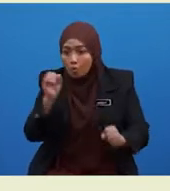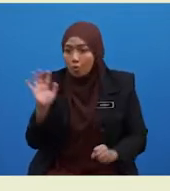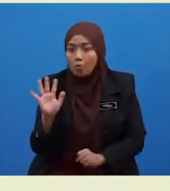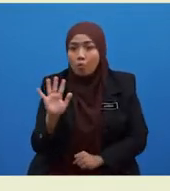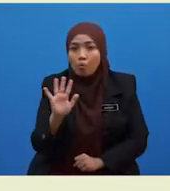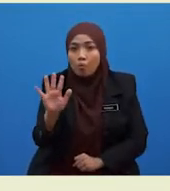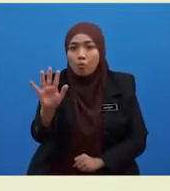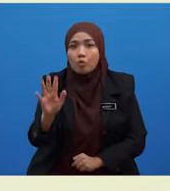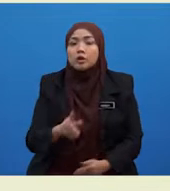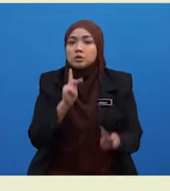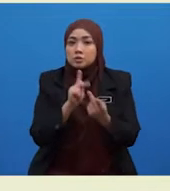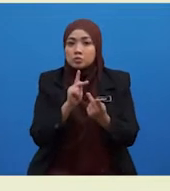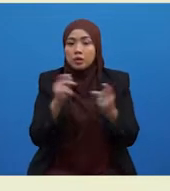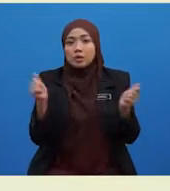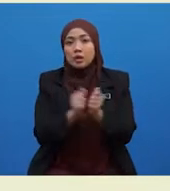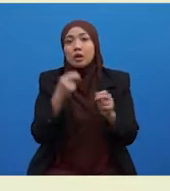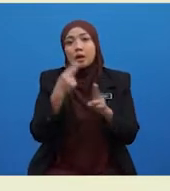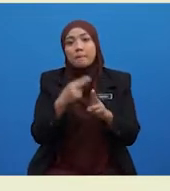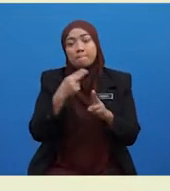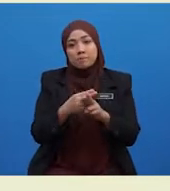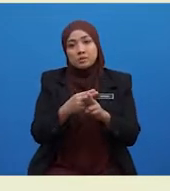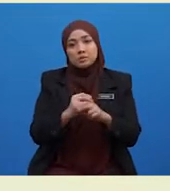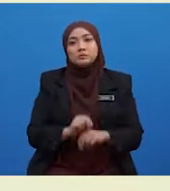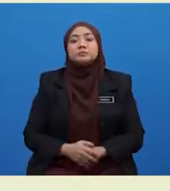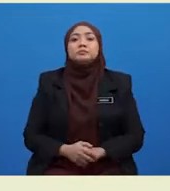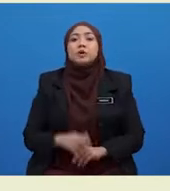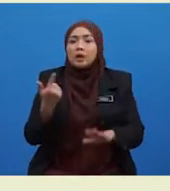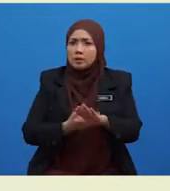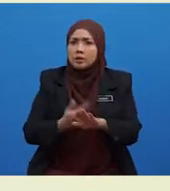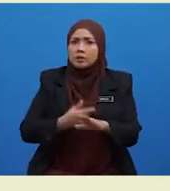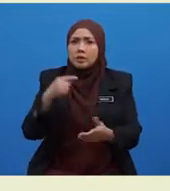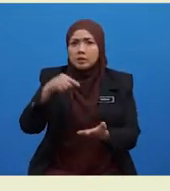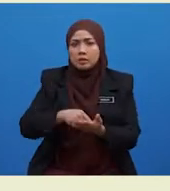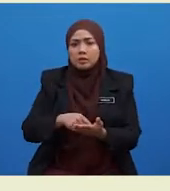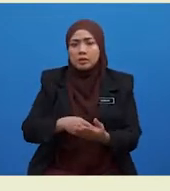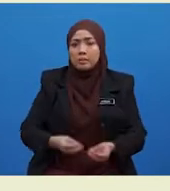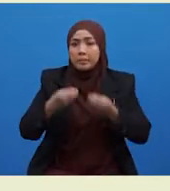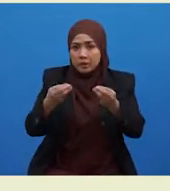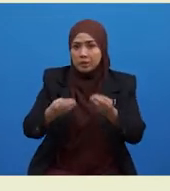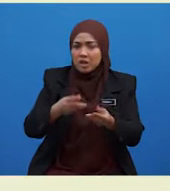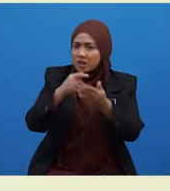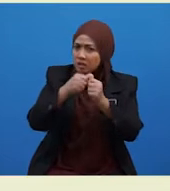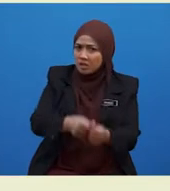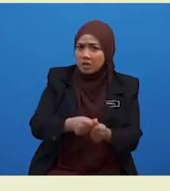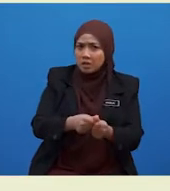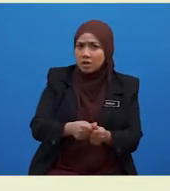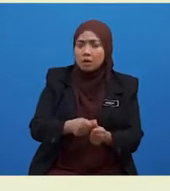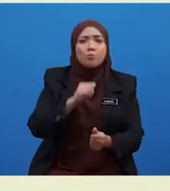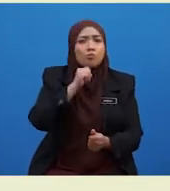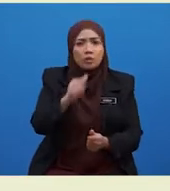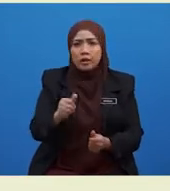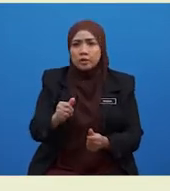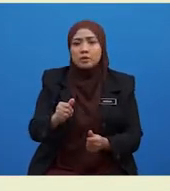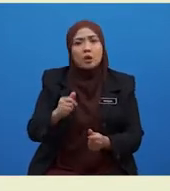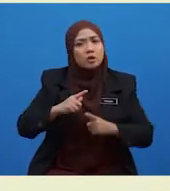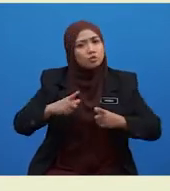jarak jauh. Sesuai dengan namanya, latihan ini memberi penekanan kepada tempoh masa larian dan bukannya